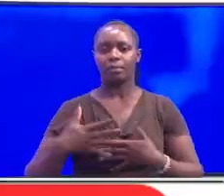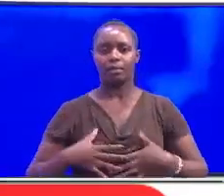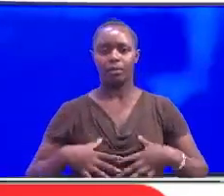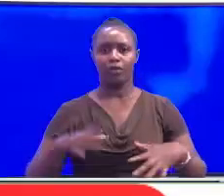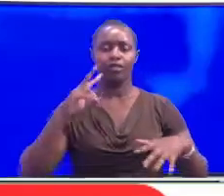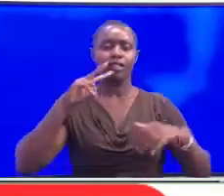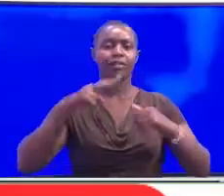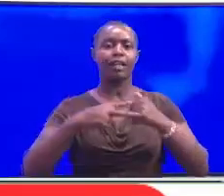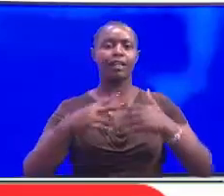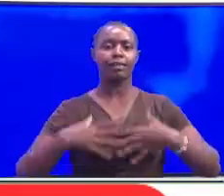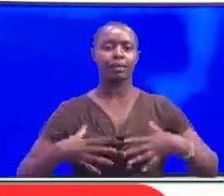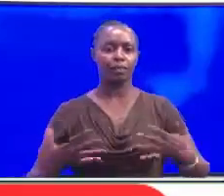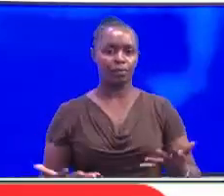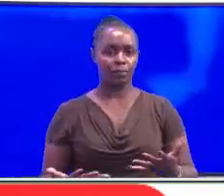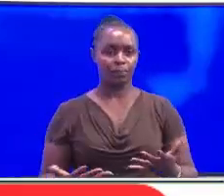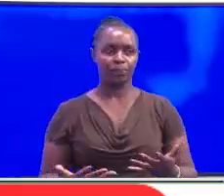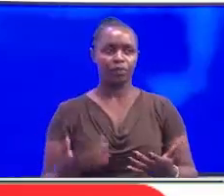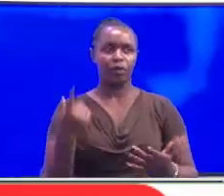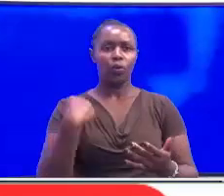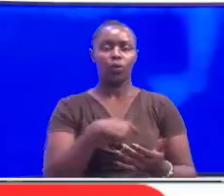people, where are we going